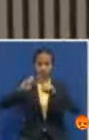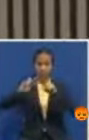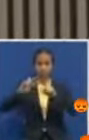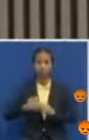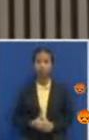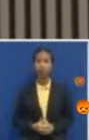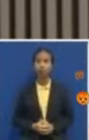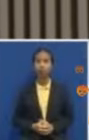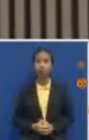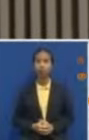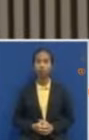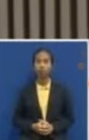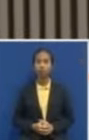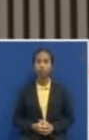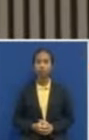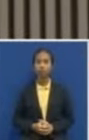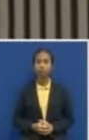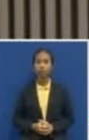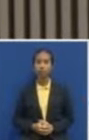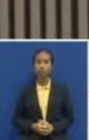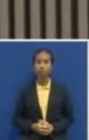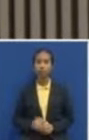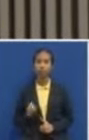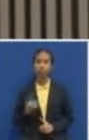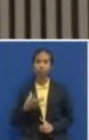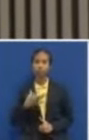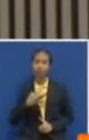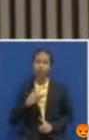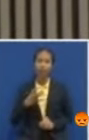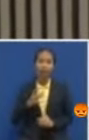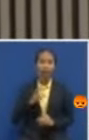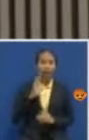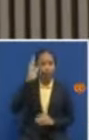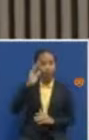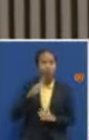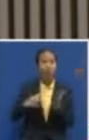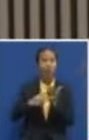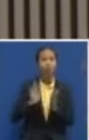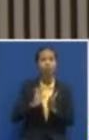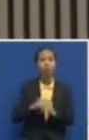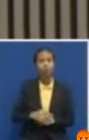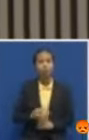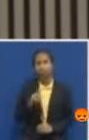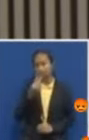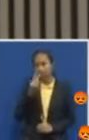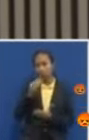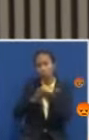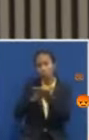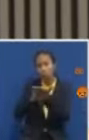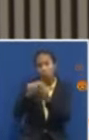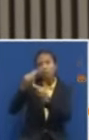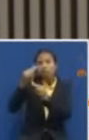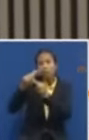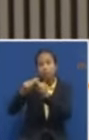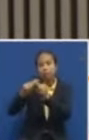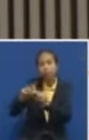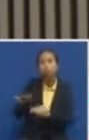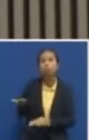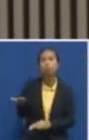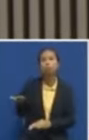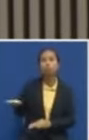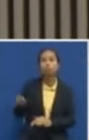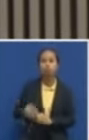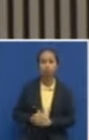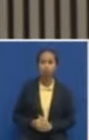เชิญ ครับก็จริงๆก็ไม่อยากรบกวนนะครับก็เห็นคุณปรินขออนุญาตที่เอ่ยนามผู้อภิปรายท่านเอ